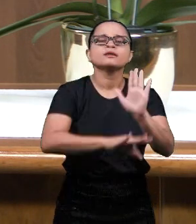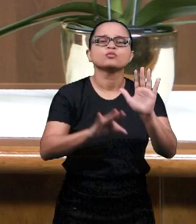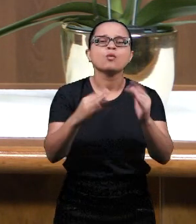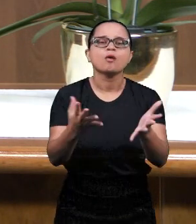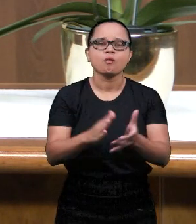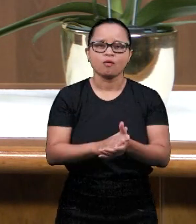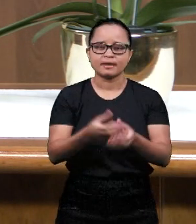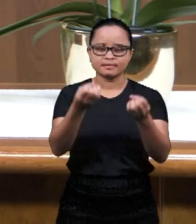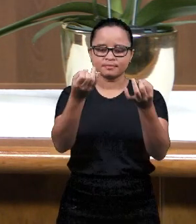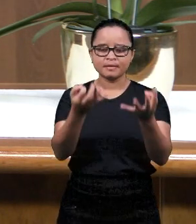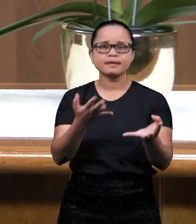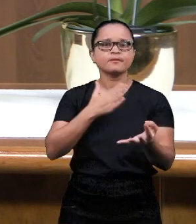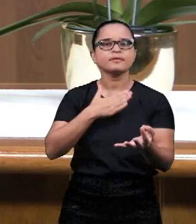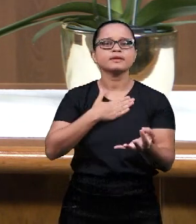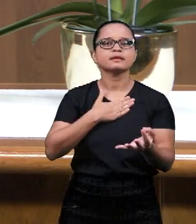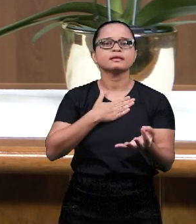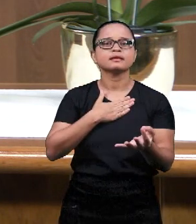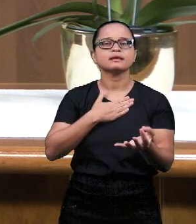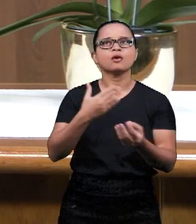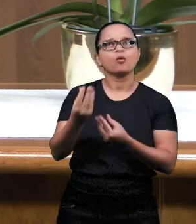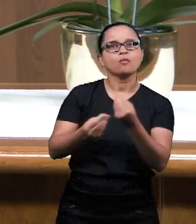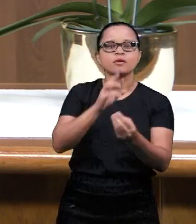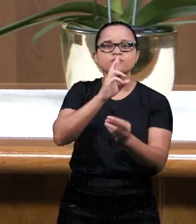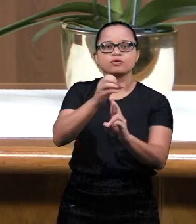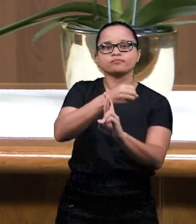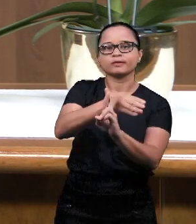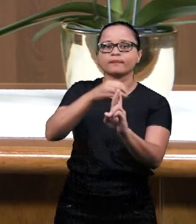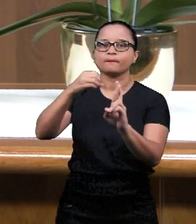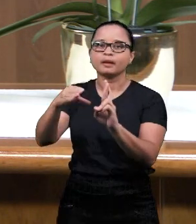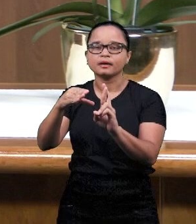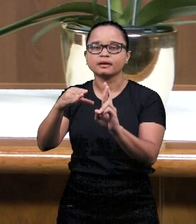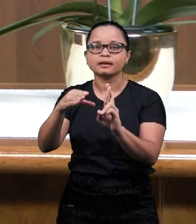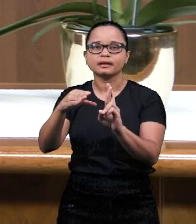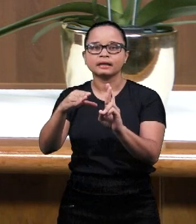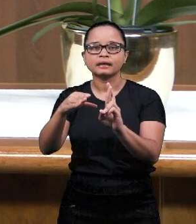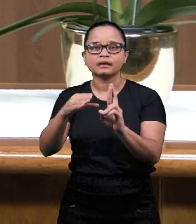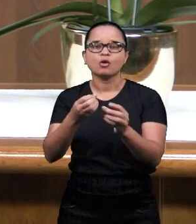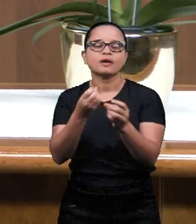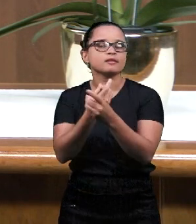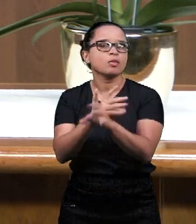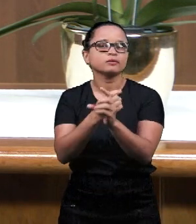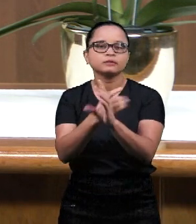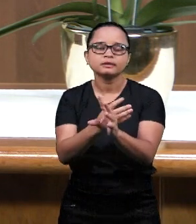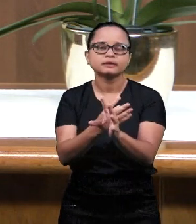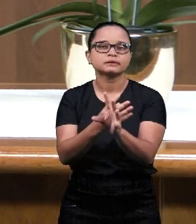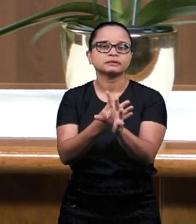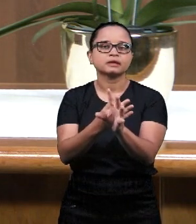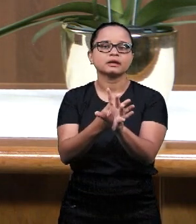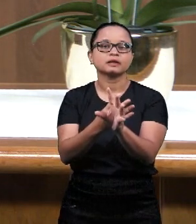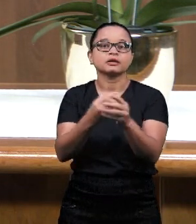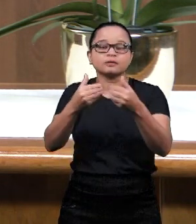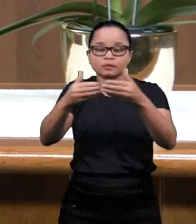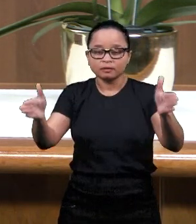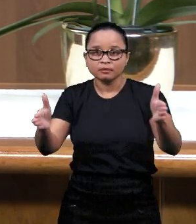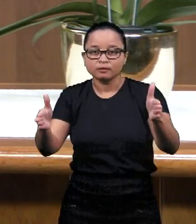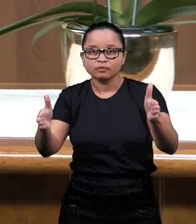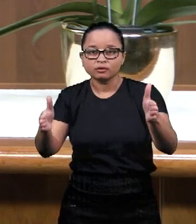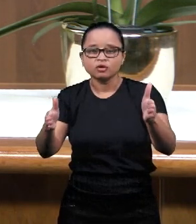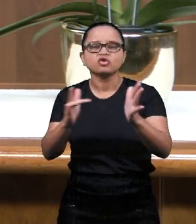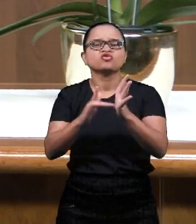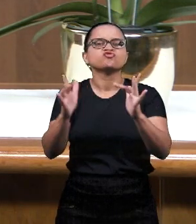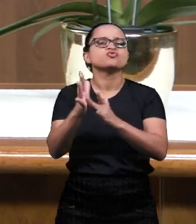qui explique, qui répond à cette doctrine, à ce principe de la réforme, Jésus, le